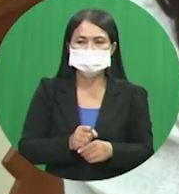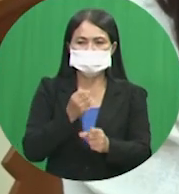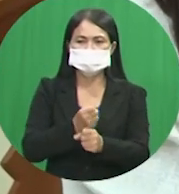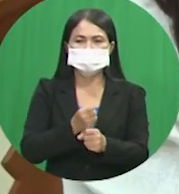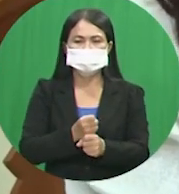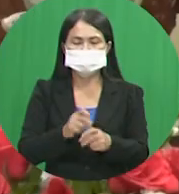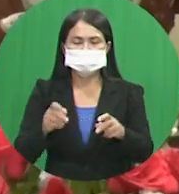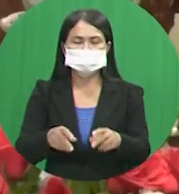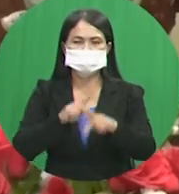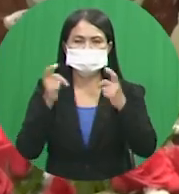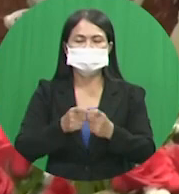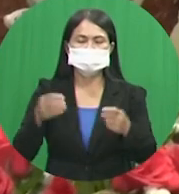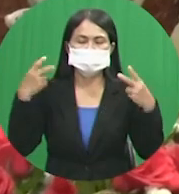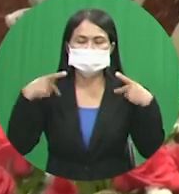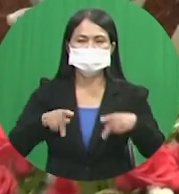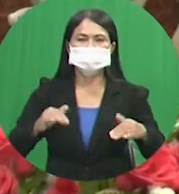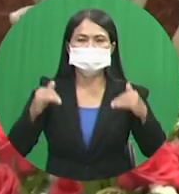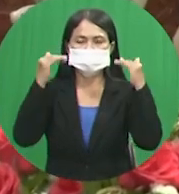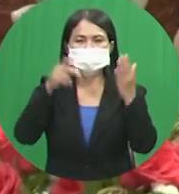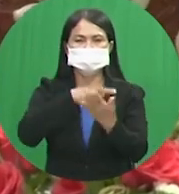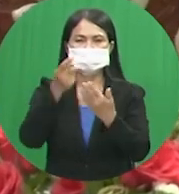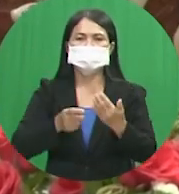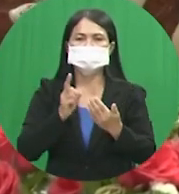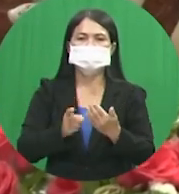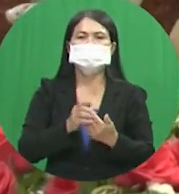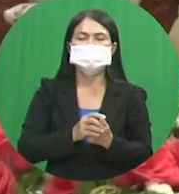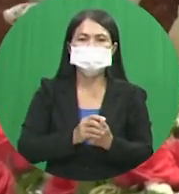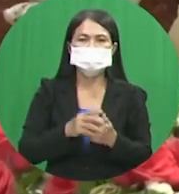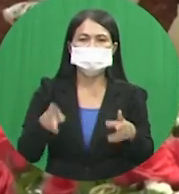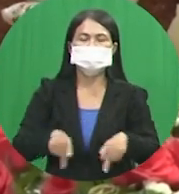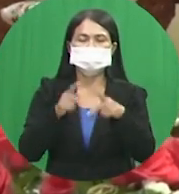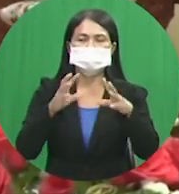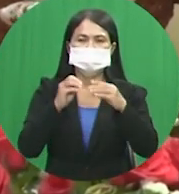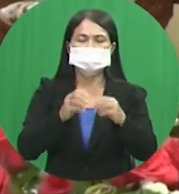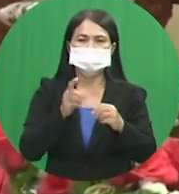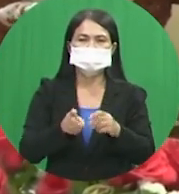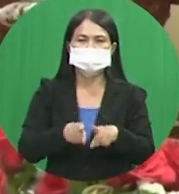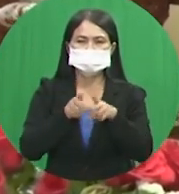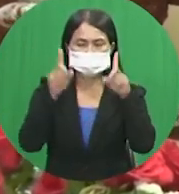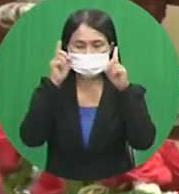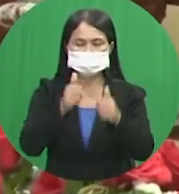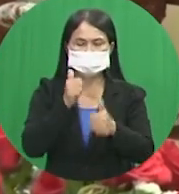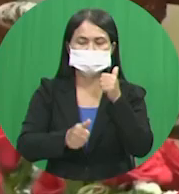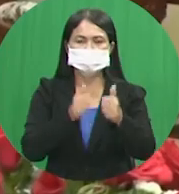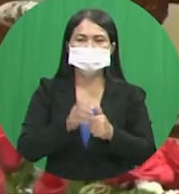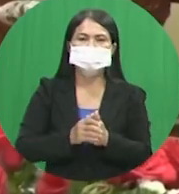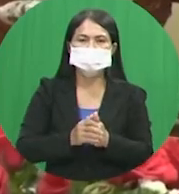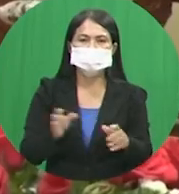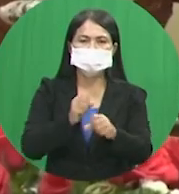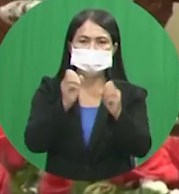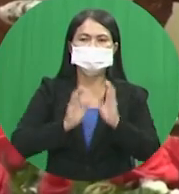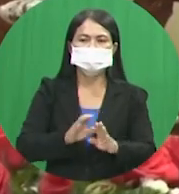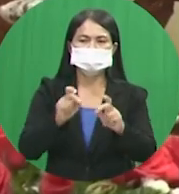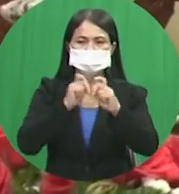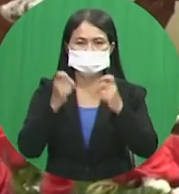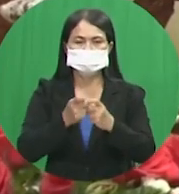ជាគណៈអធិបតីដ៏ខ្ពង់ខ្ពស់ក្នុងកម្មវិធីនោះនៅក្នុងឱកាសនៃកិច្ចប្រជុំនោះដែរឯកឧត្តមរដ្ឋមន្ត្រីបានជំរុញដល់គ